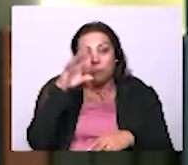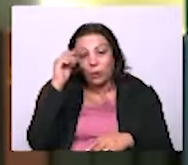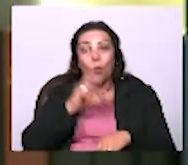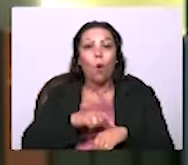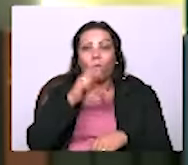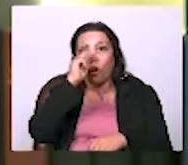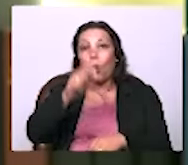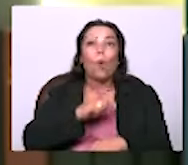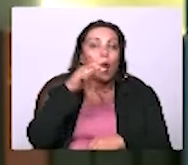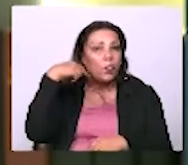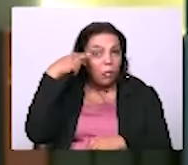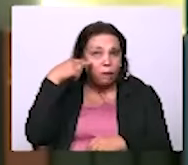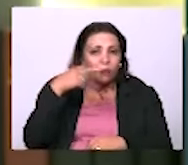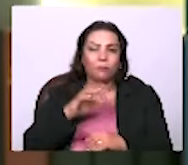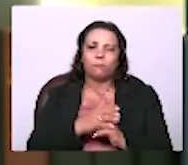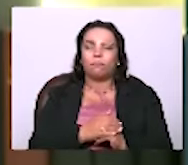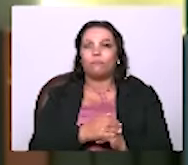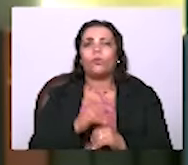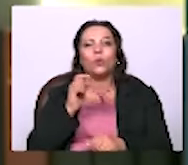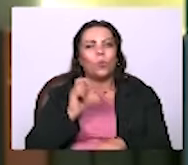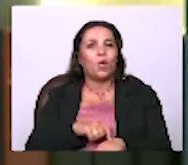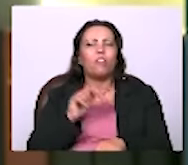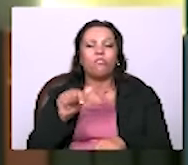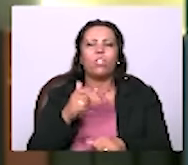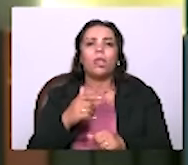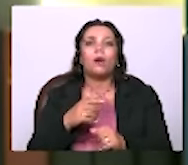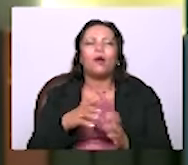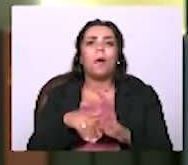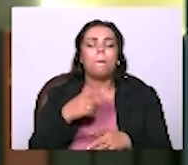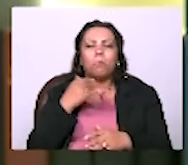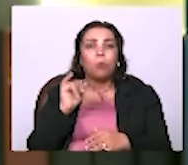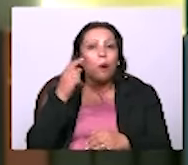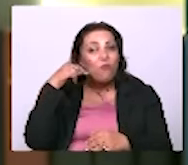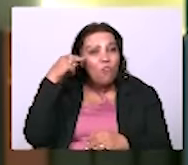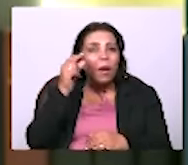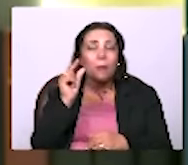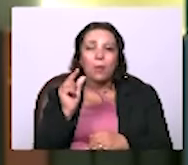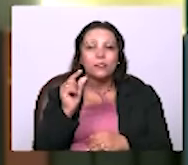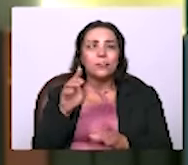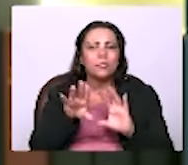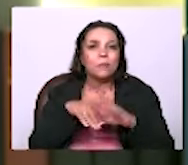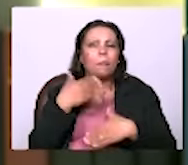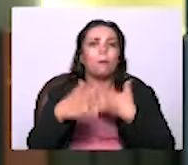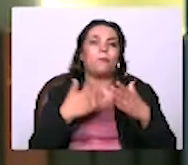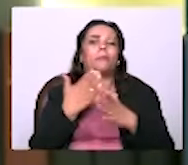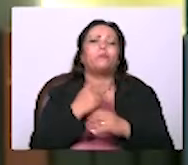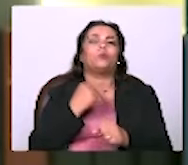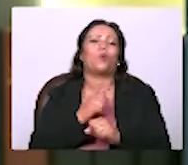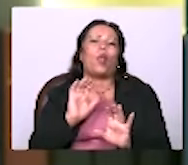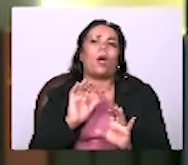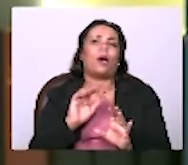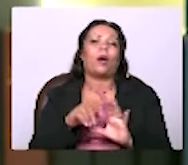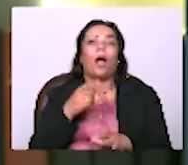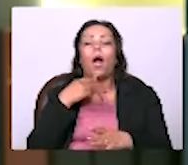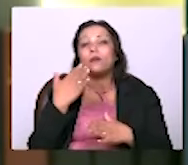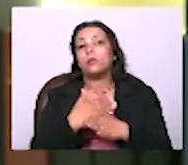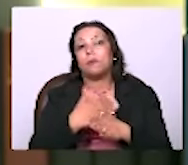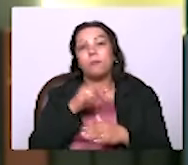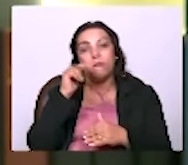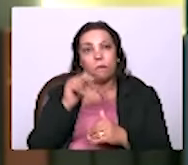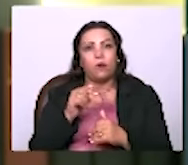فترات طويله احيانا بتبقى الامور ما تستاهلش كل التفكير ده ا احيانا برض بيبقى